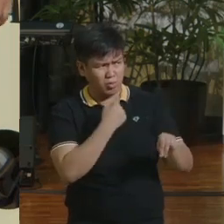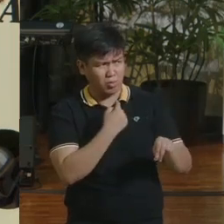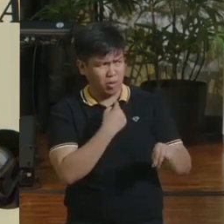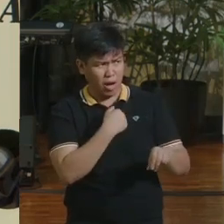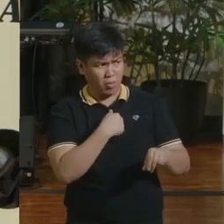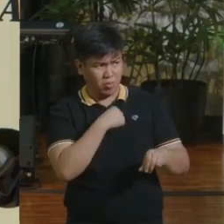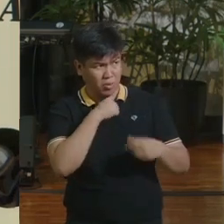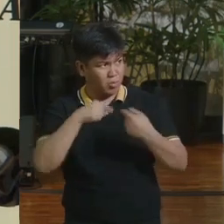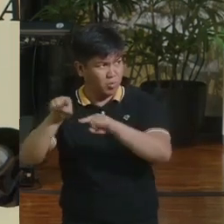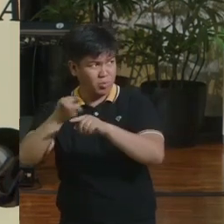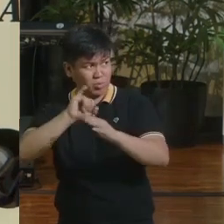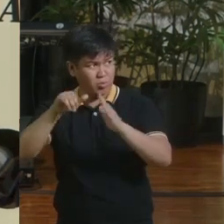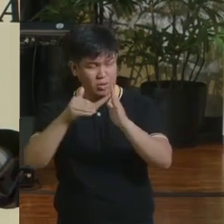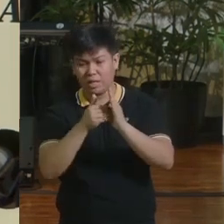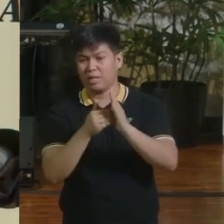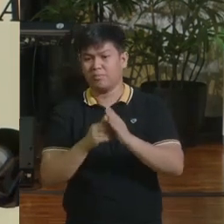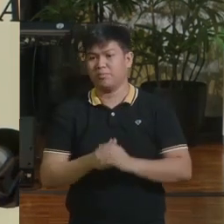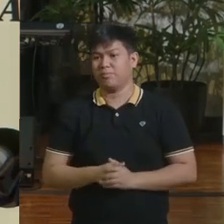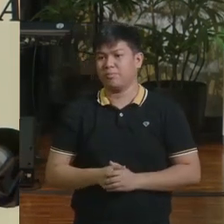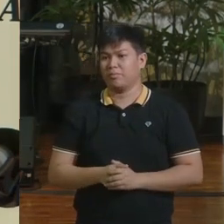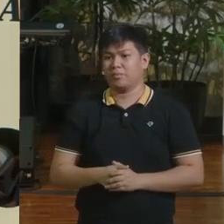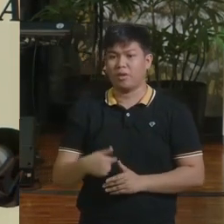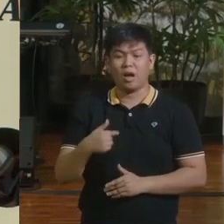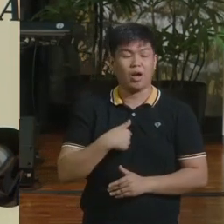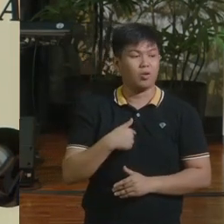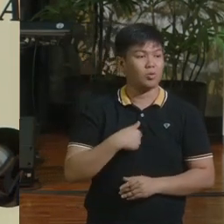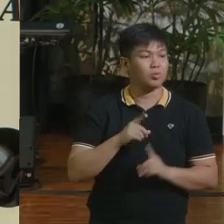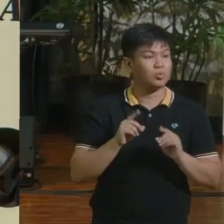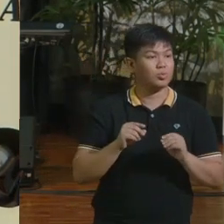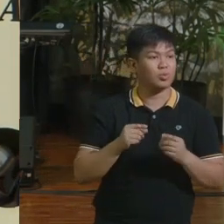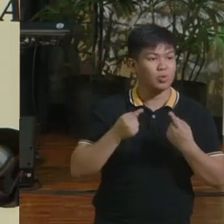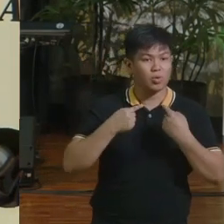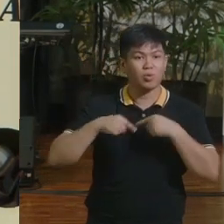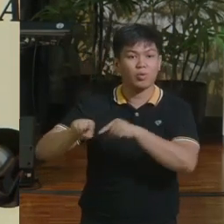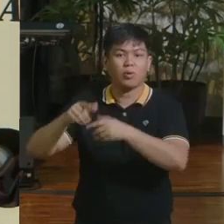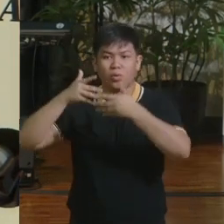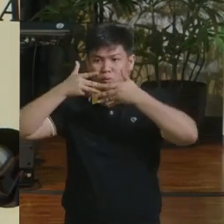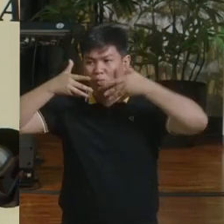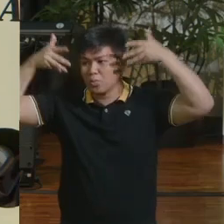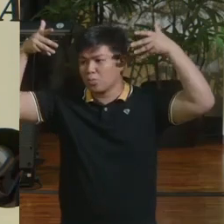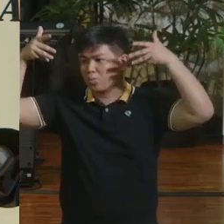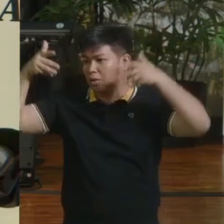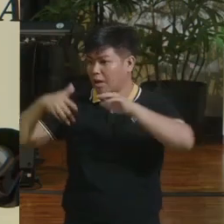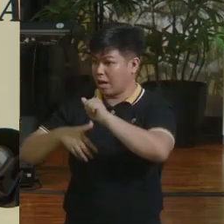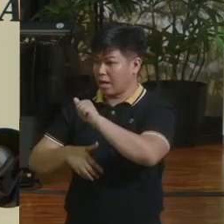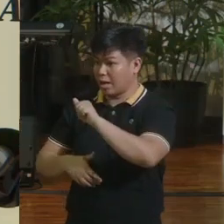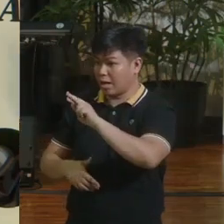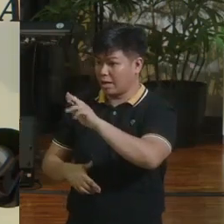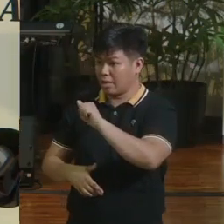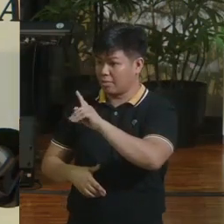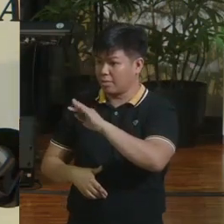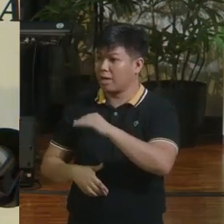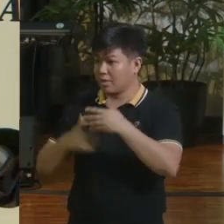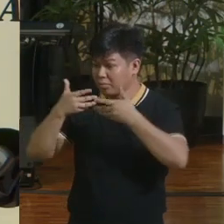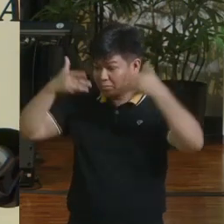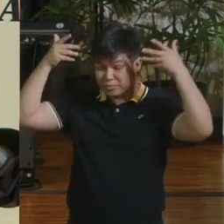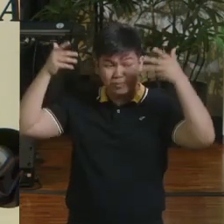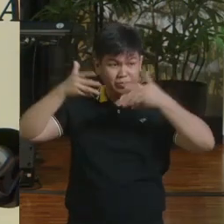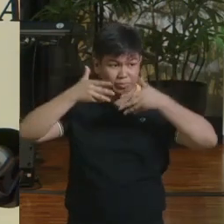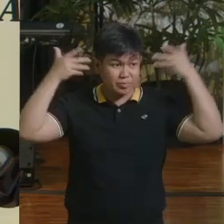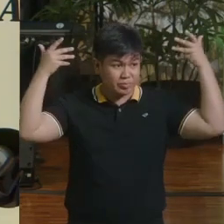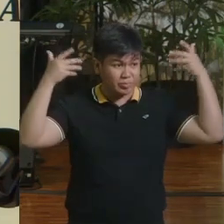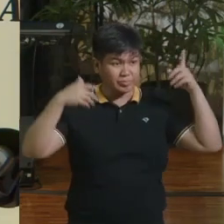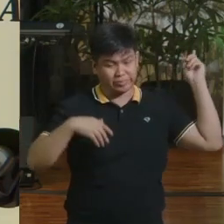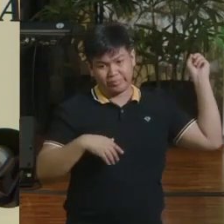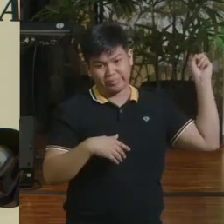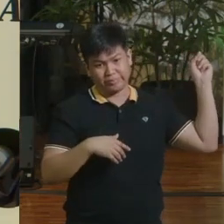Jerusalem, but I went away into Arabia and returned again to Damascus. Hindi quite Saudi Arabia to,